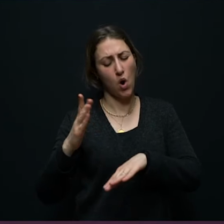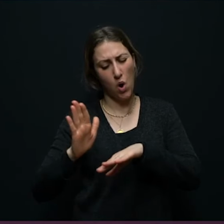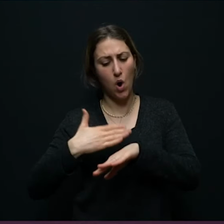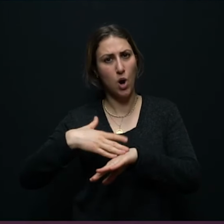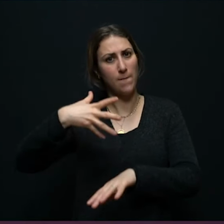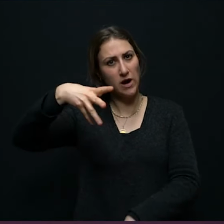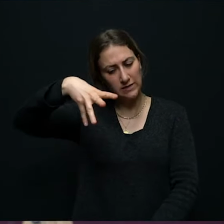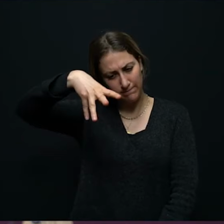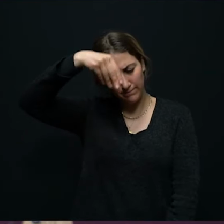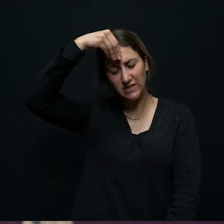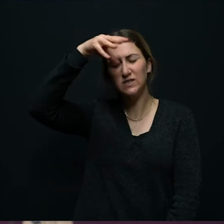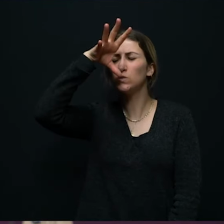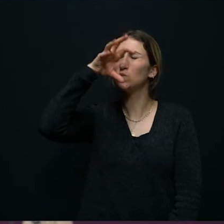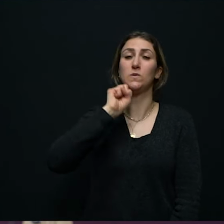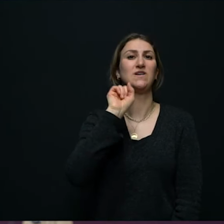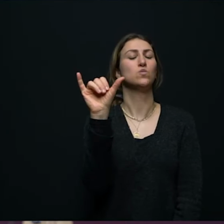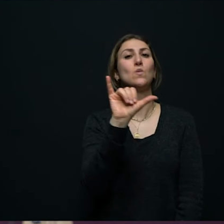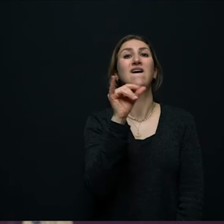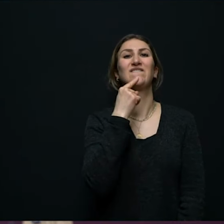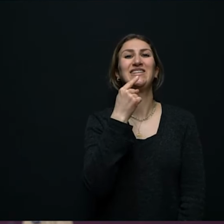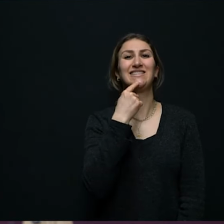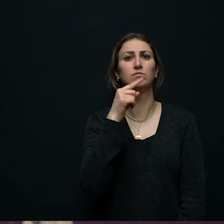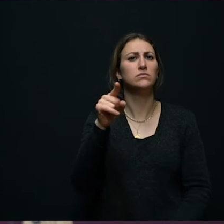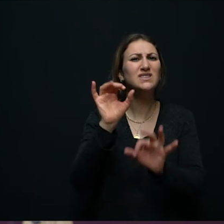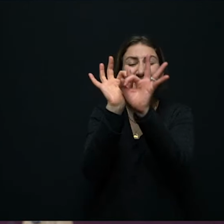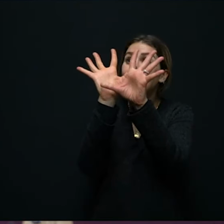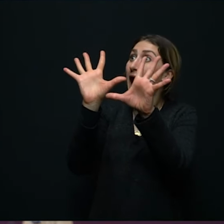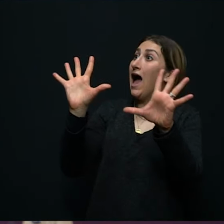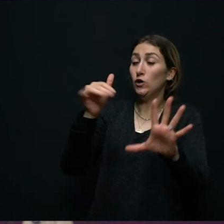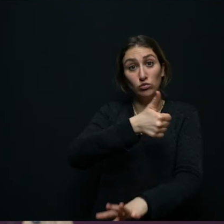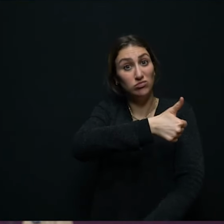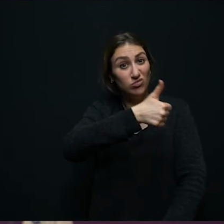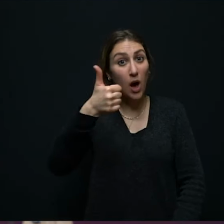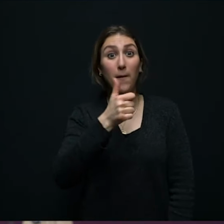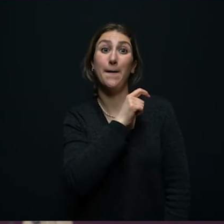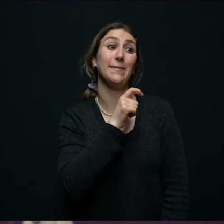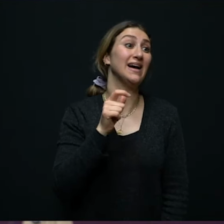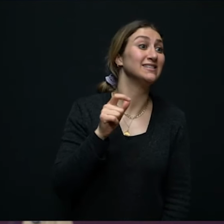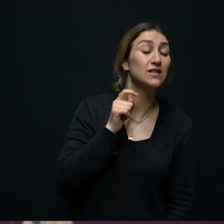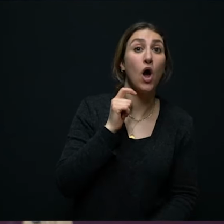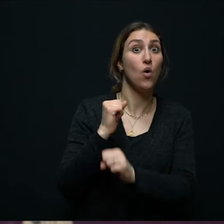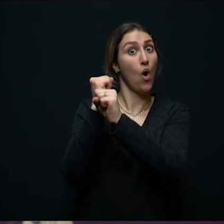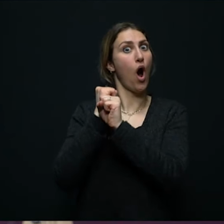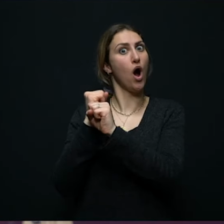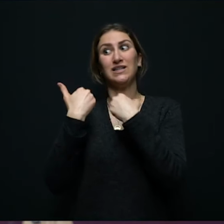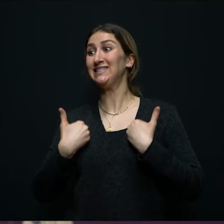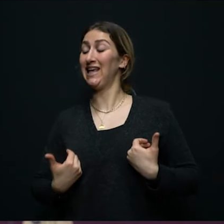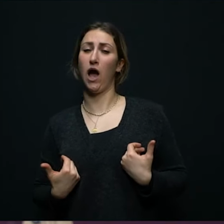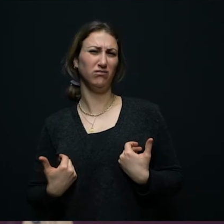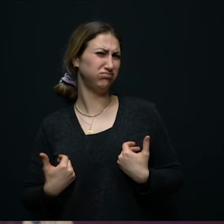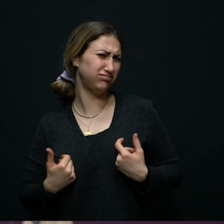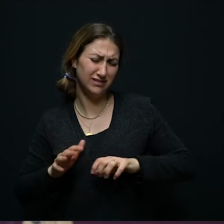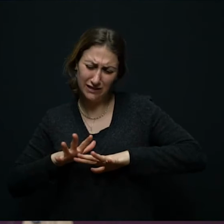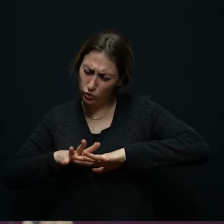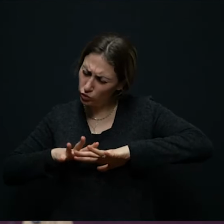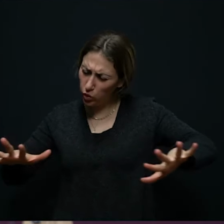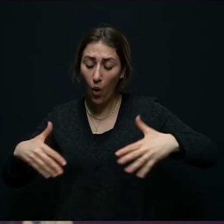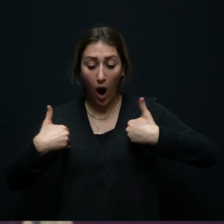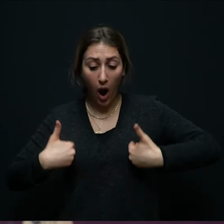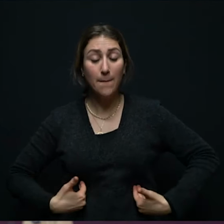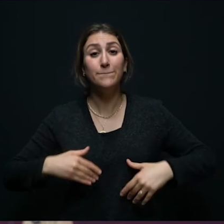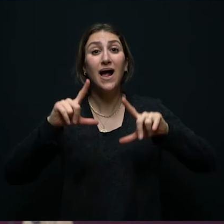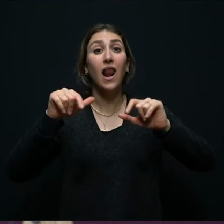la sainteté ne concerne pas que les pasteurs ou les anciens mais concerne tout homme qui prononce le nom du seigneur